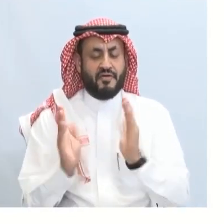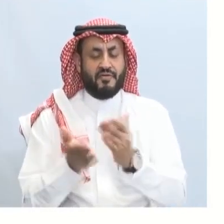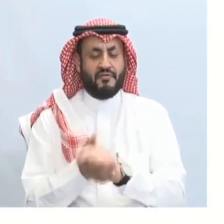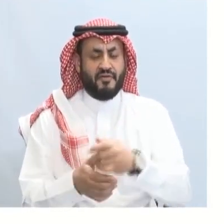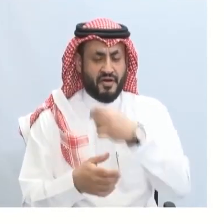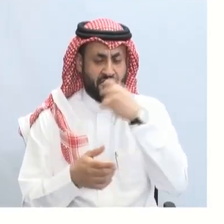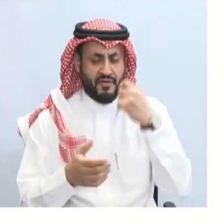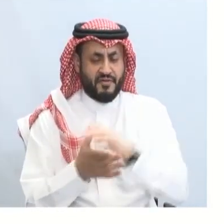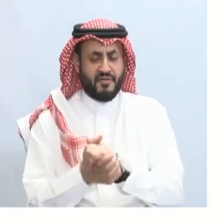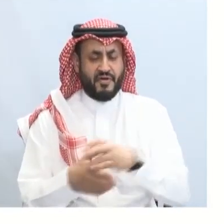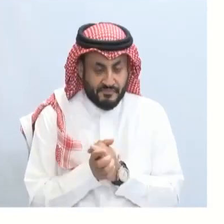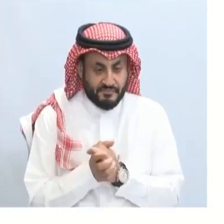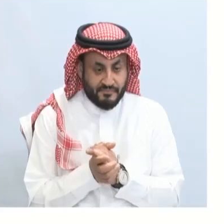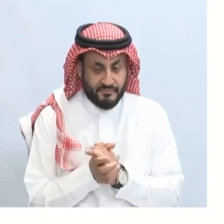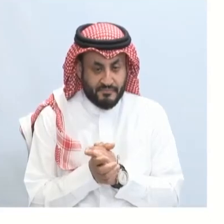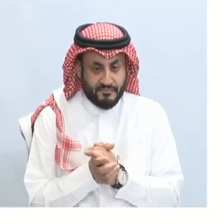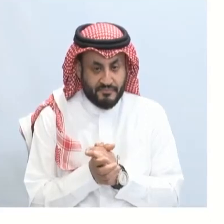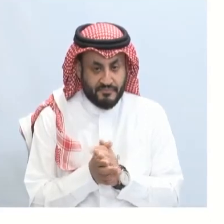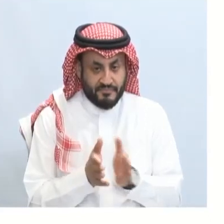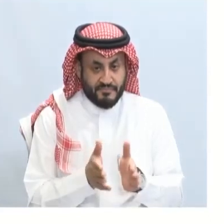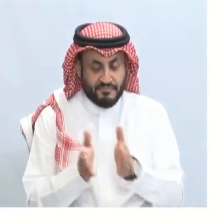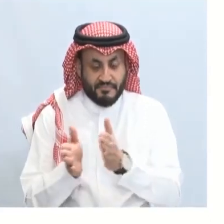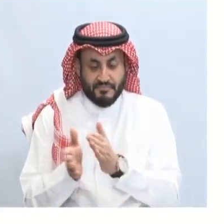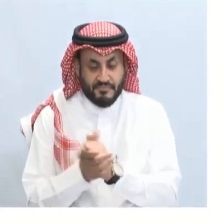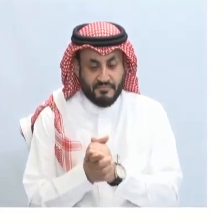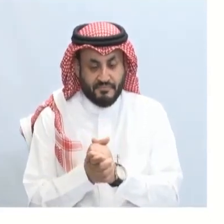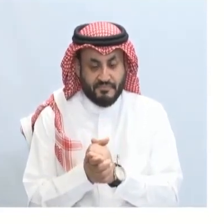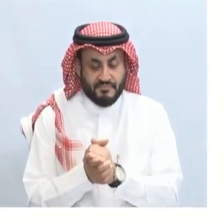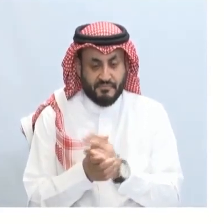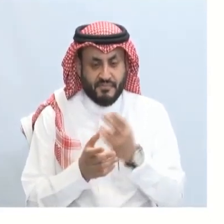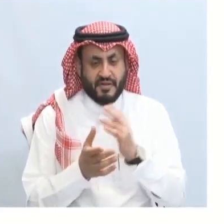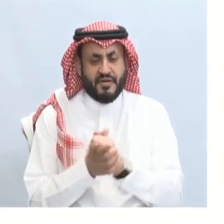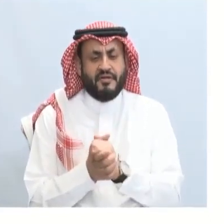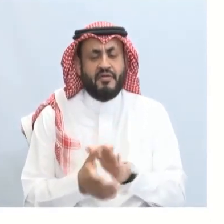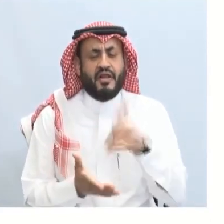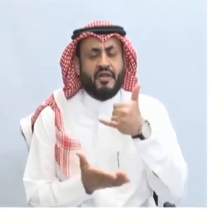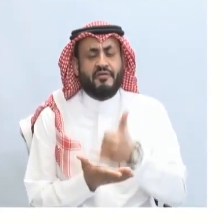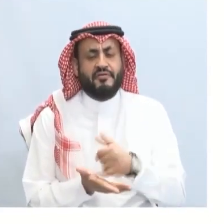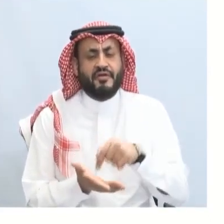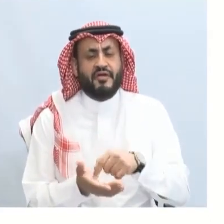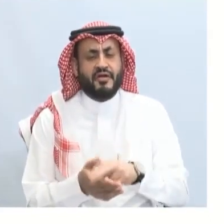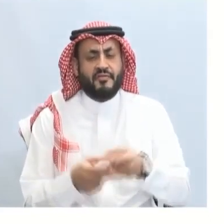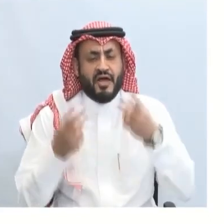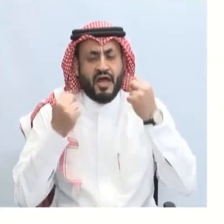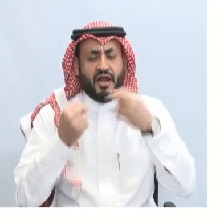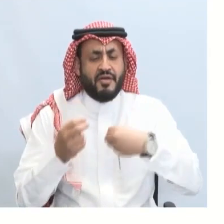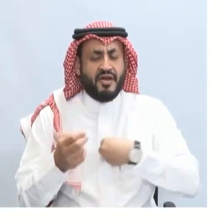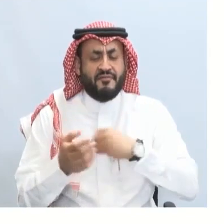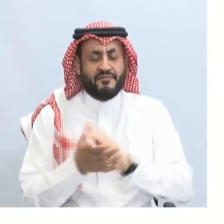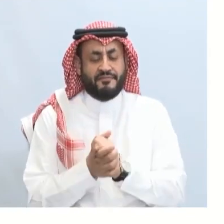والعمل المؤسسي ننتقل الى المسؤوليه في علم النفس